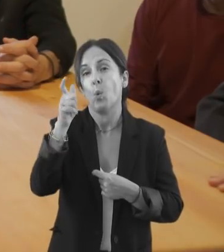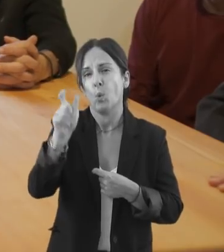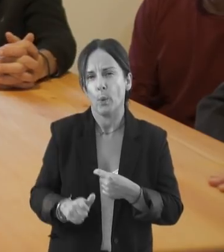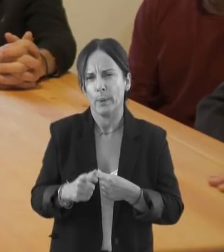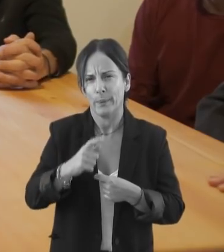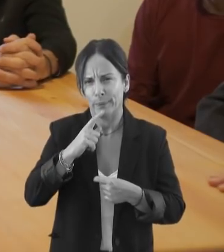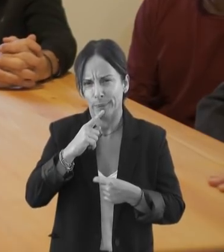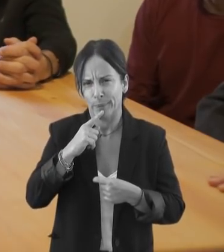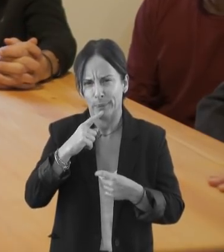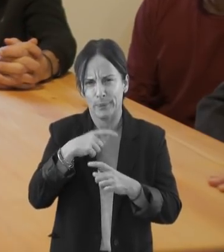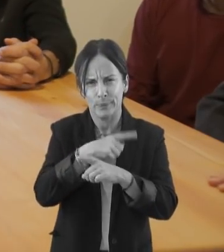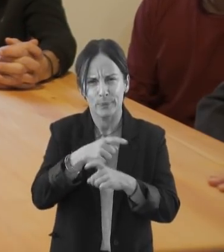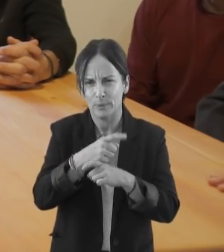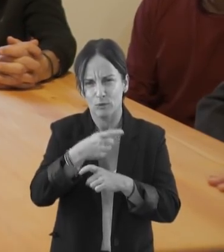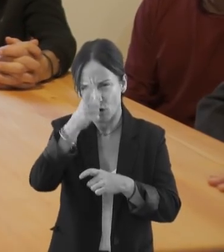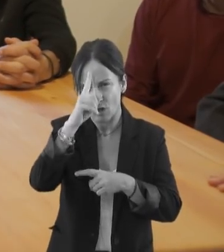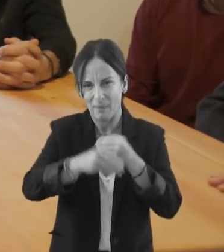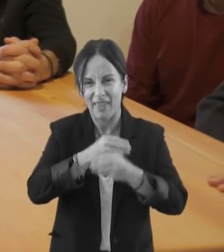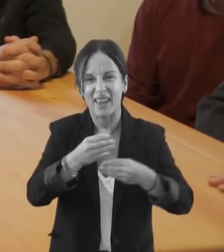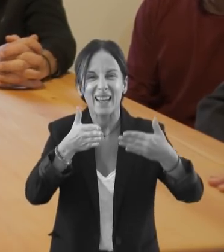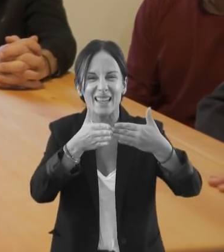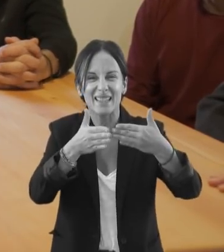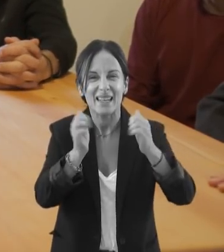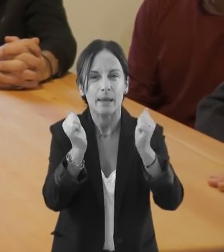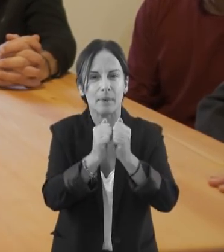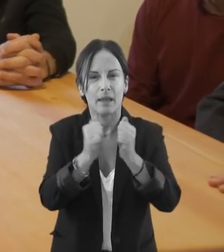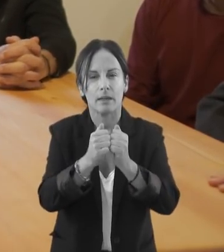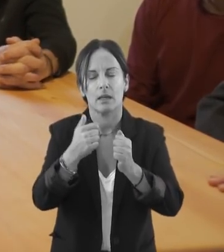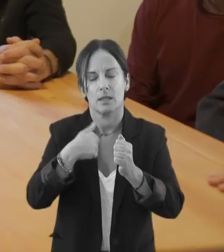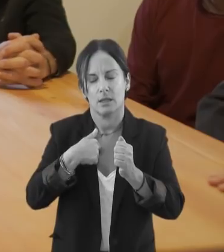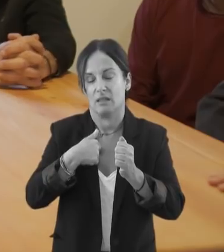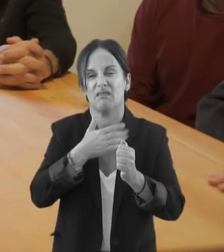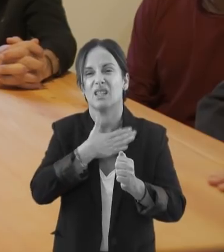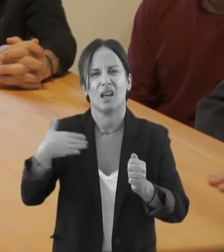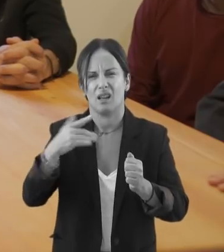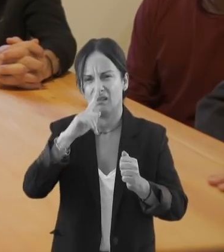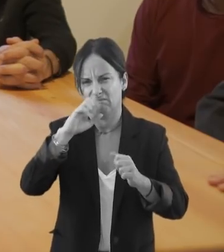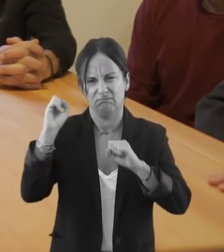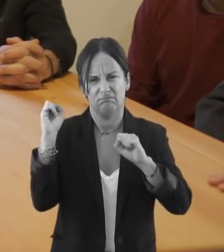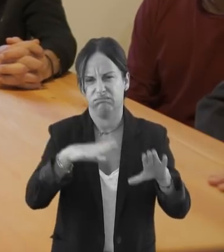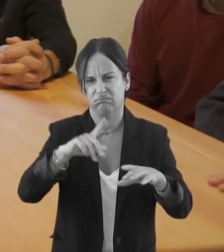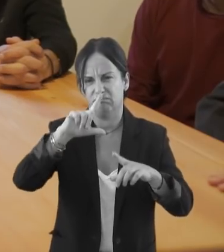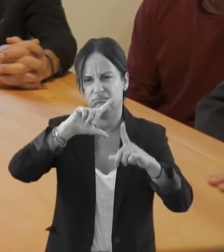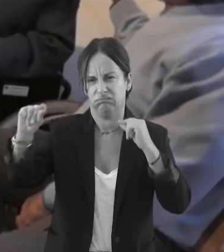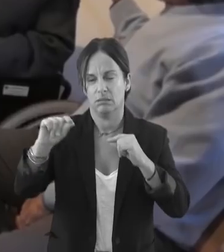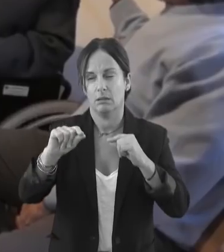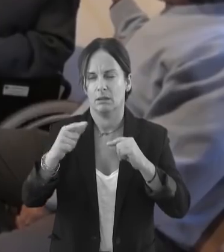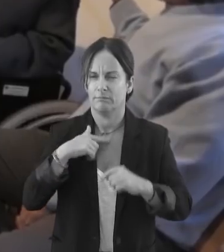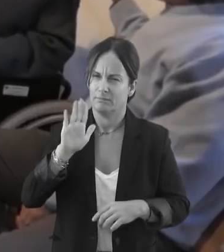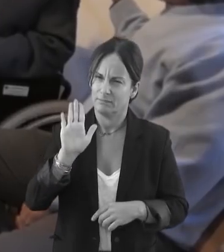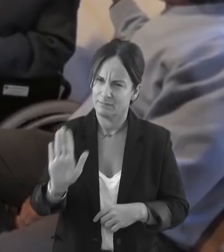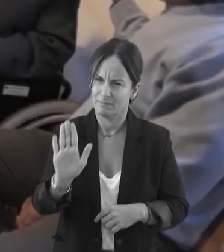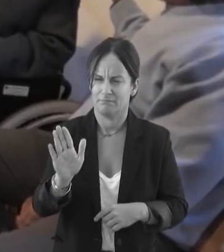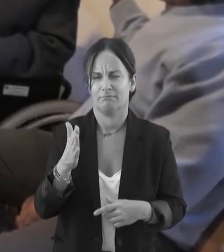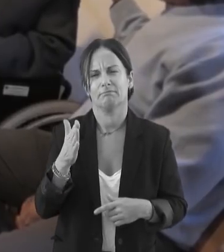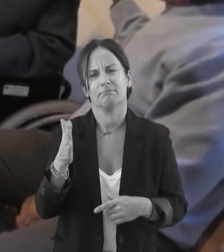perquè no se queixassin. Però era un poc jo... Tu també, eh? També, sí, també era dur damunt la deixona. Va dir, jo